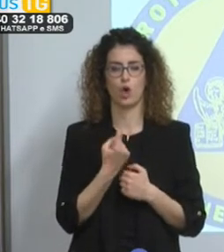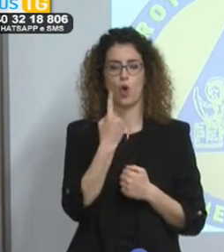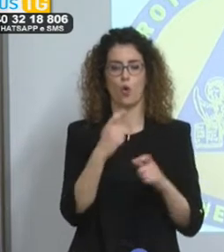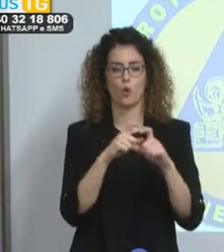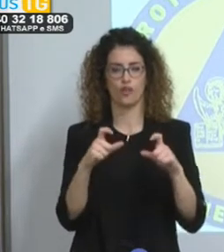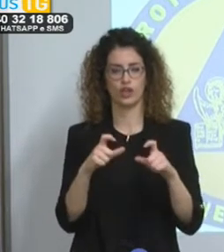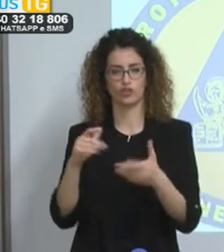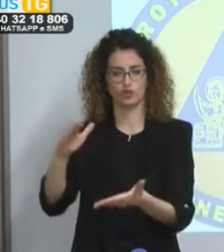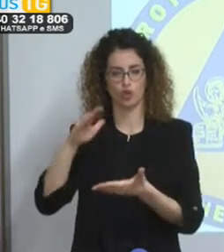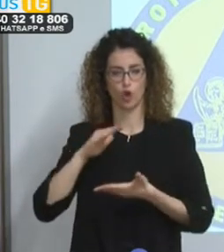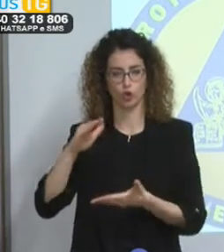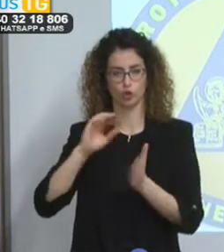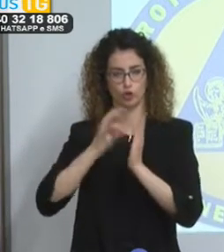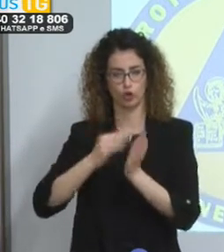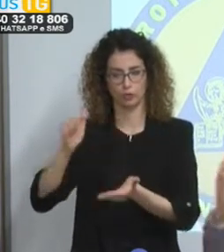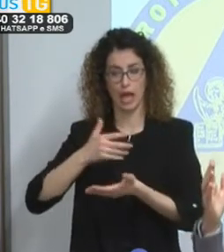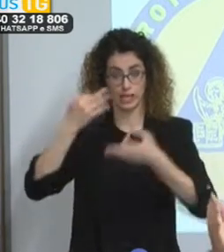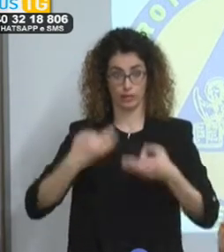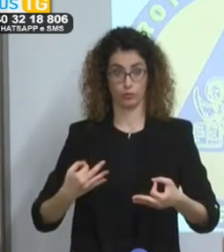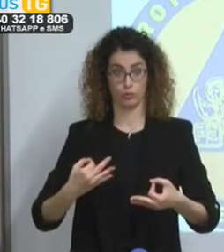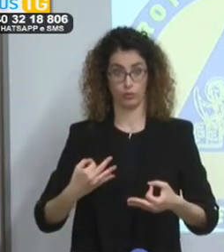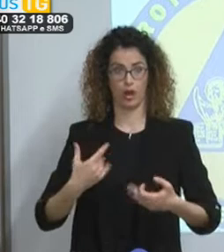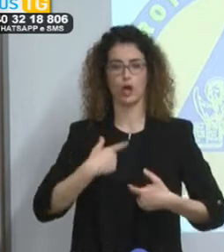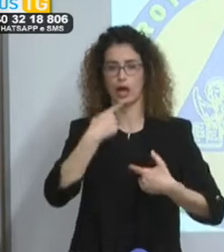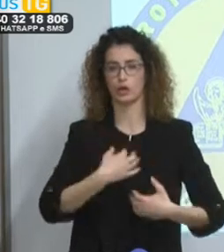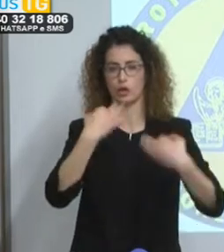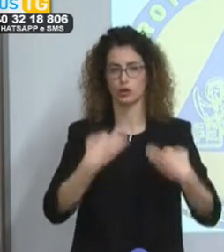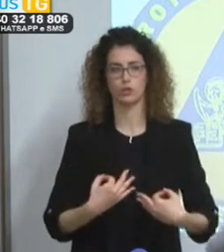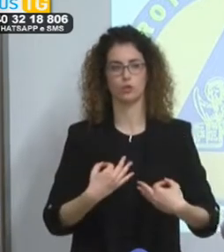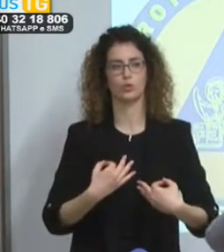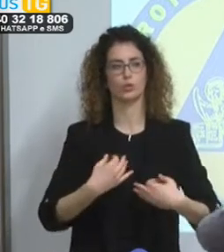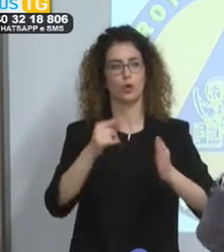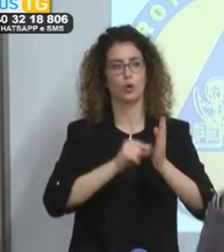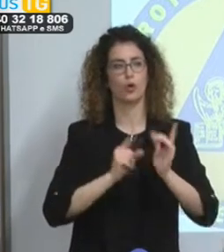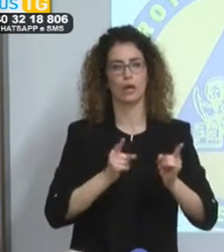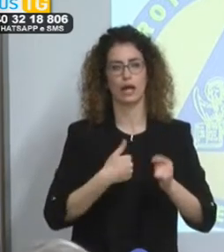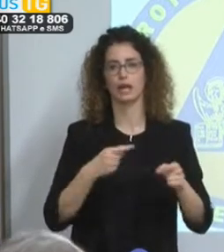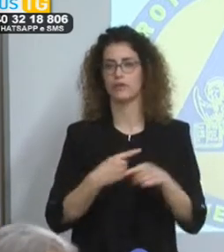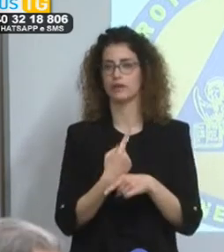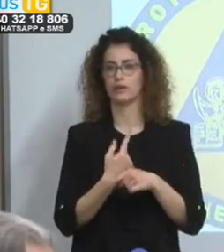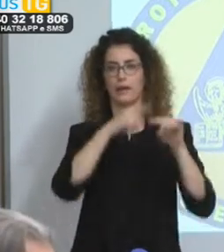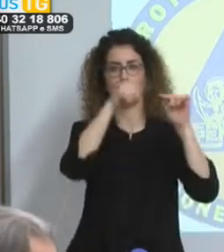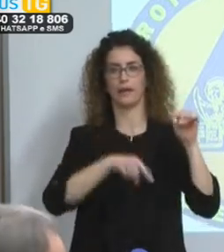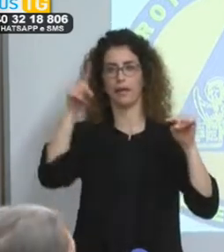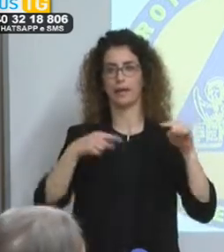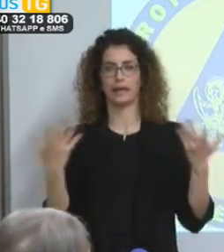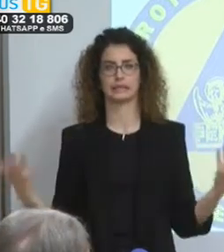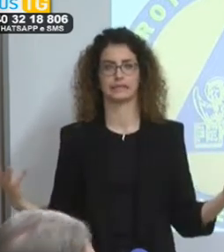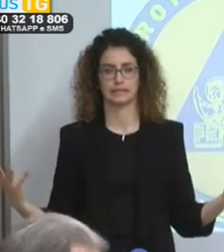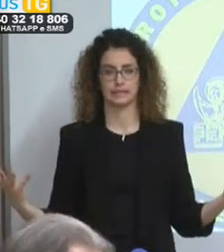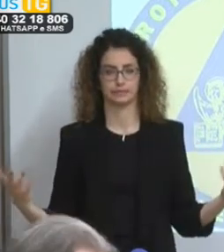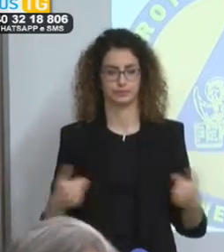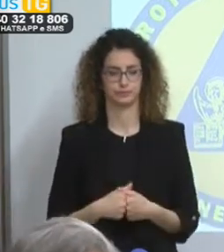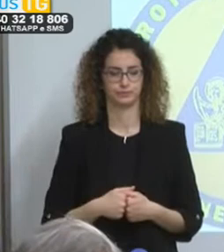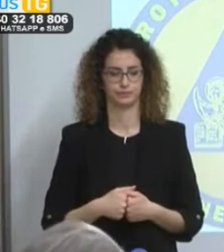messa sicuri, io vi dico quando arriverà il vostro turno. Quando tocca a me? Messa quasi così, montagne russe, non fate mai. Un po' voi.